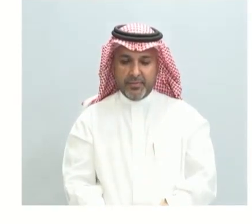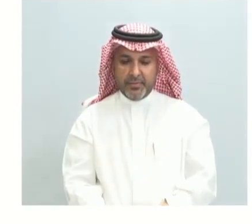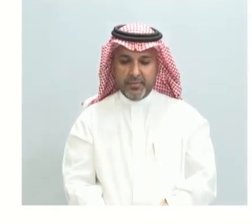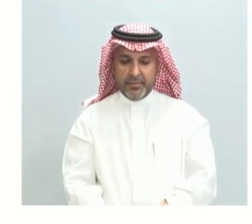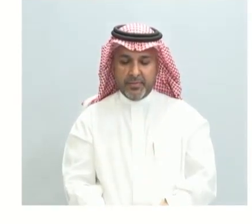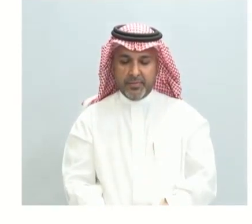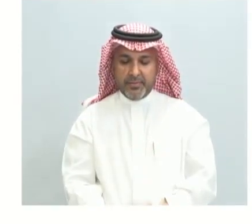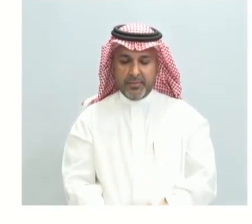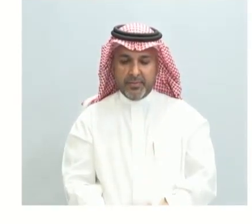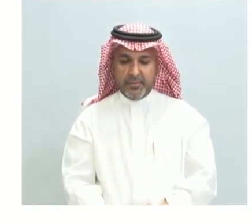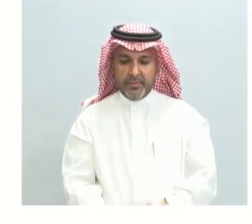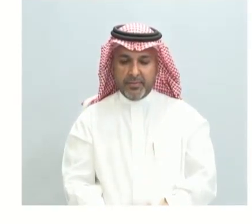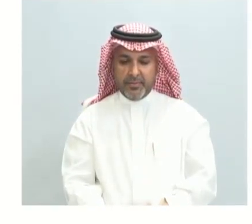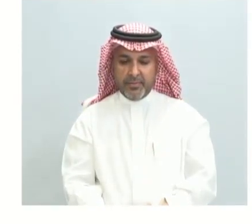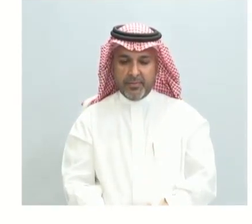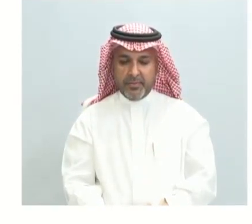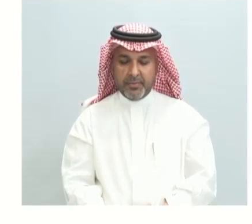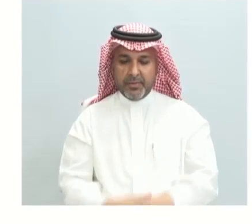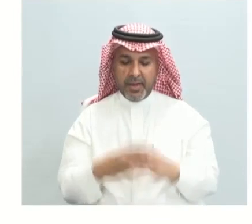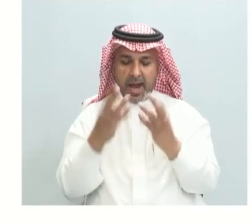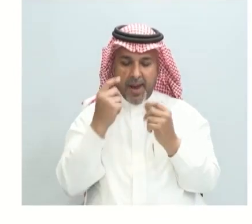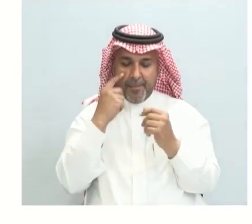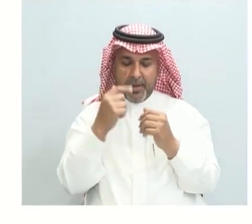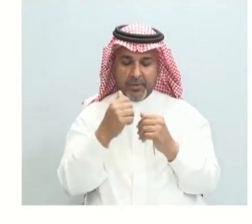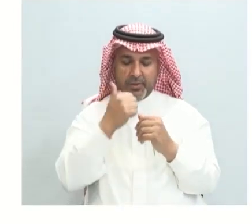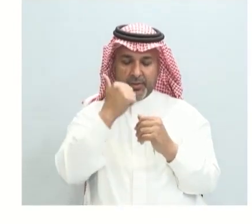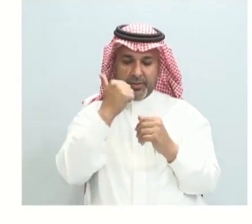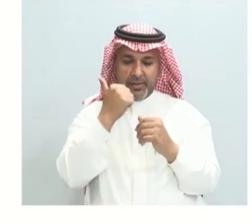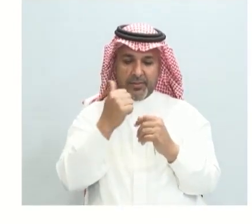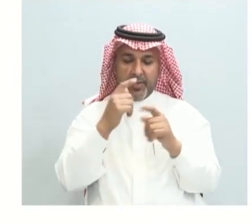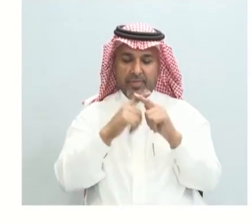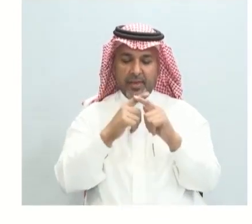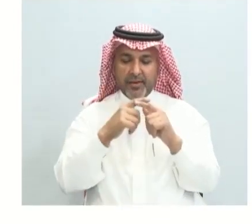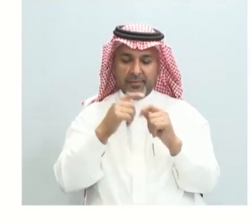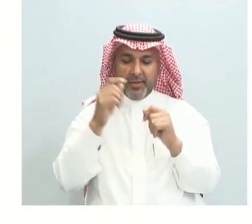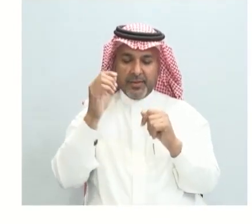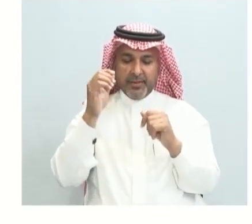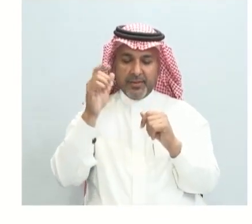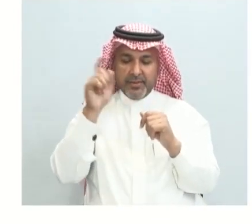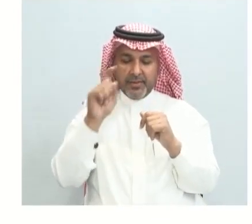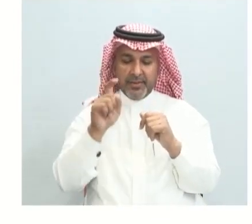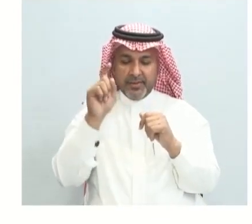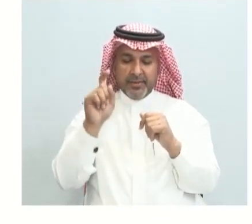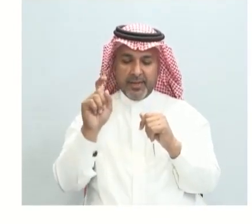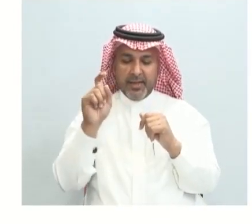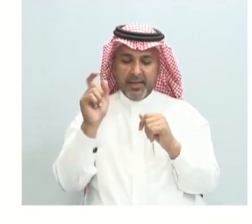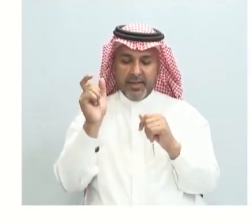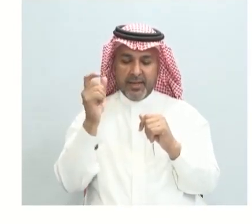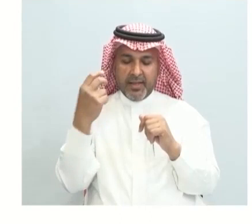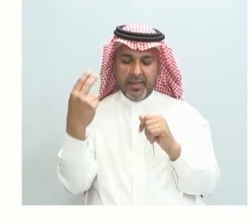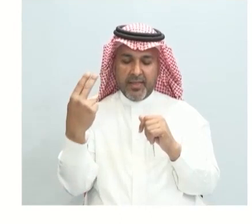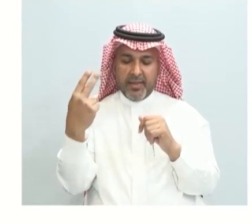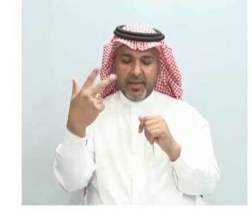ساين انفرس ل يلا نقول 6 ضرب ساين 82